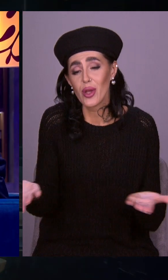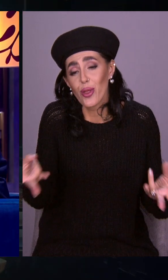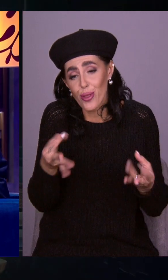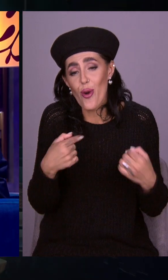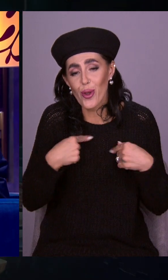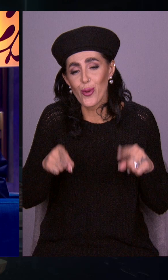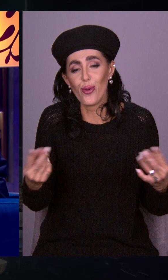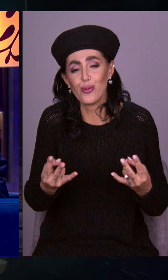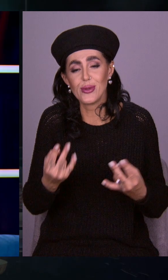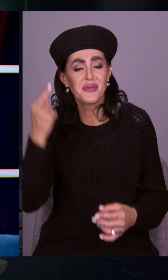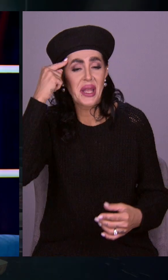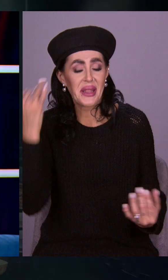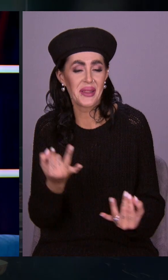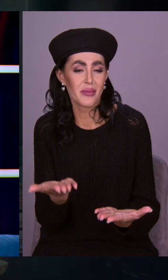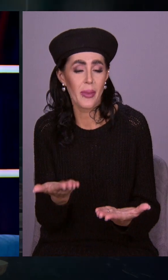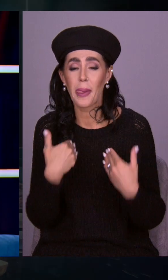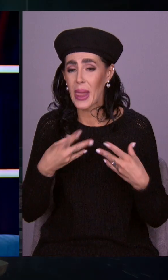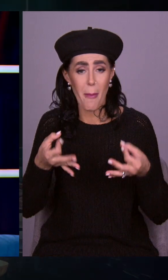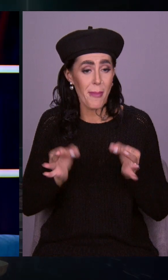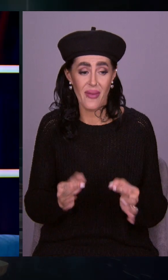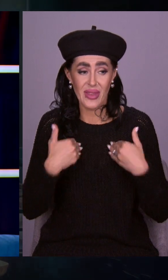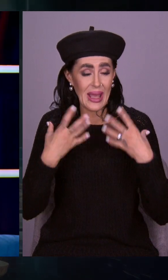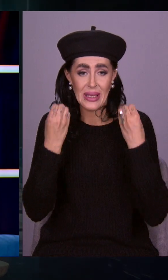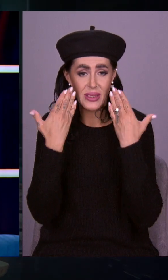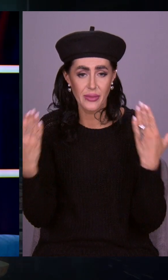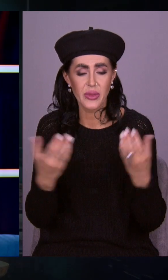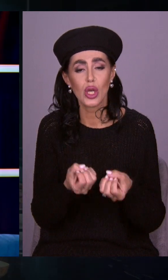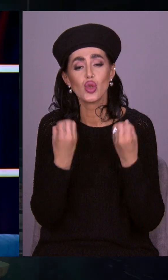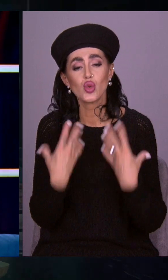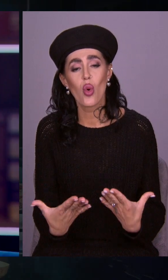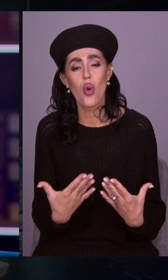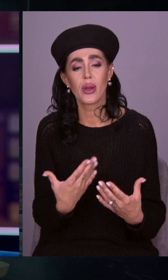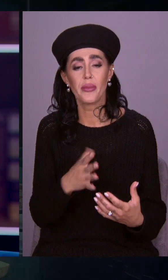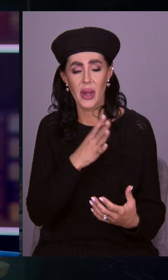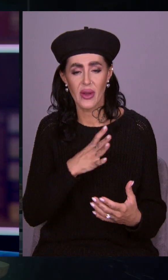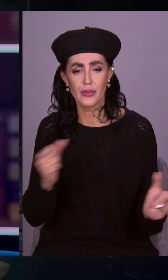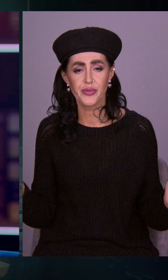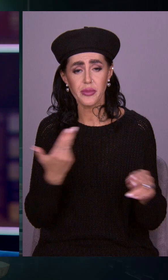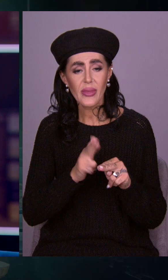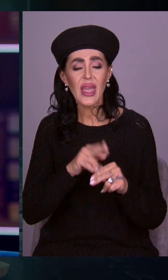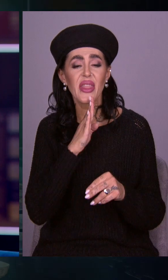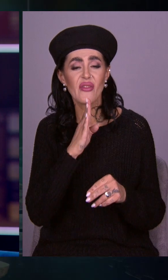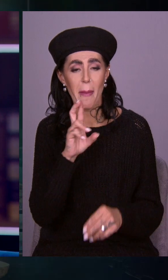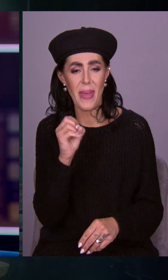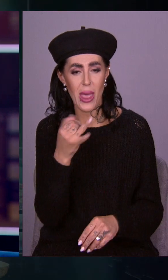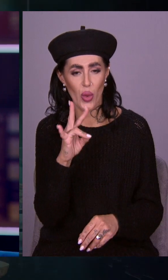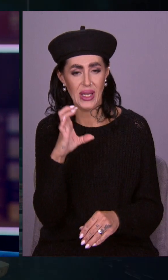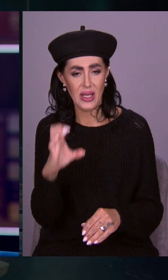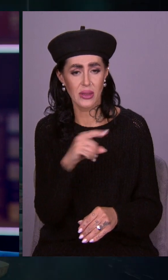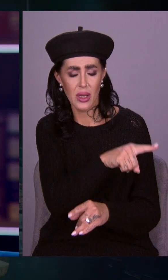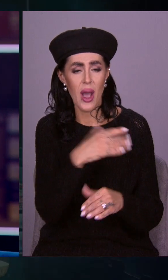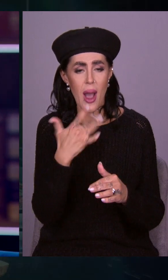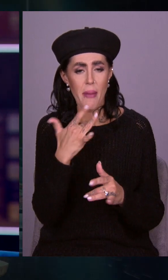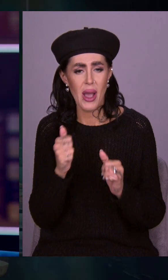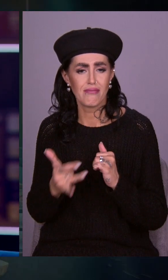цікавить. Насправді, я не знаю, чи наскільки їй доречно, оскільки там Бійонс збирає стадіони, умовно кажучи, за кордоном по всьому світу. Так, так. От,